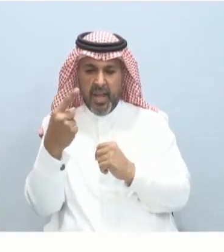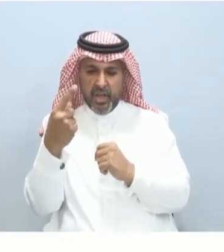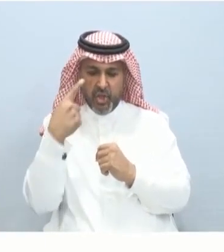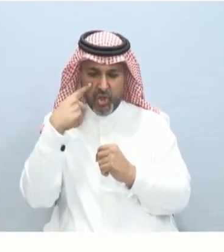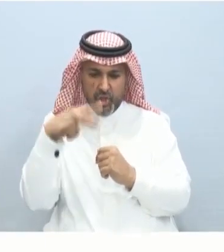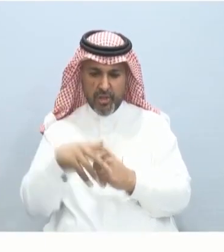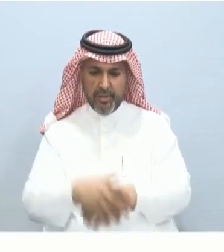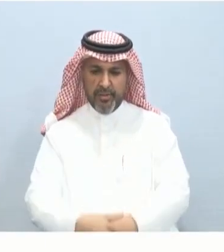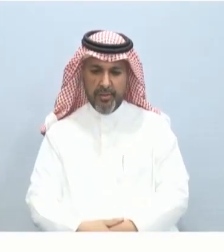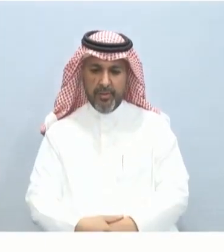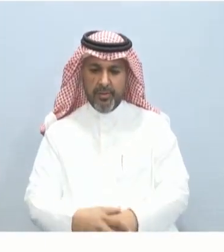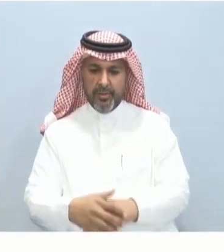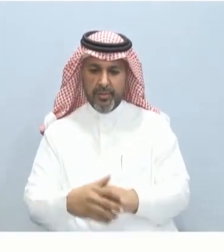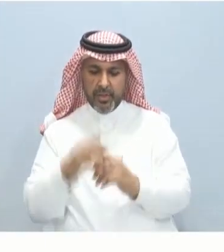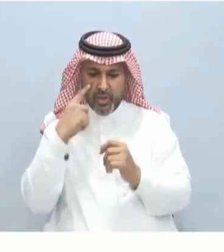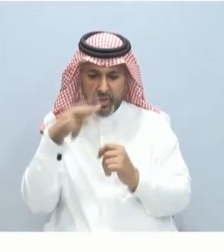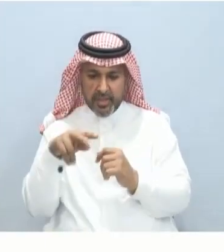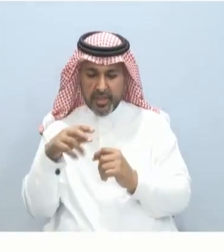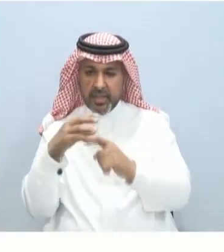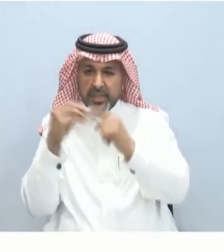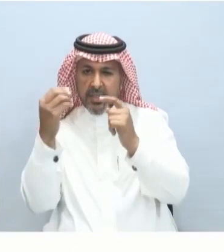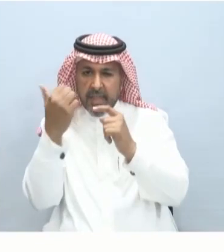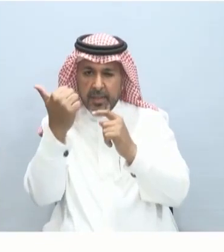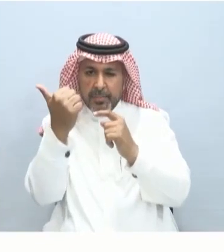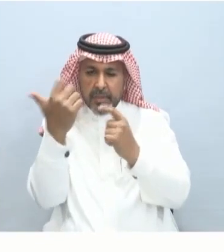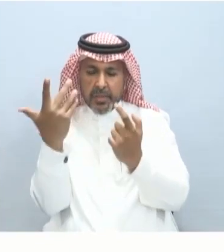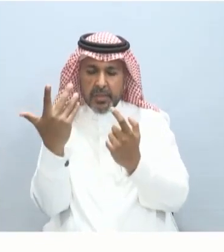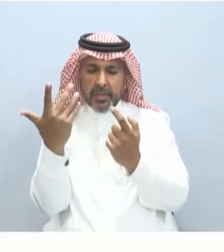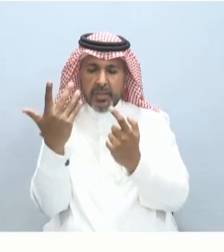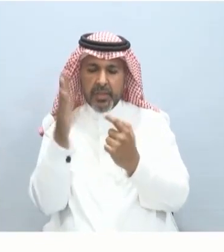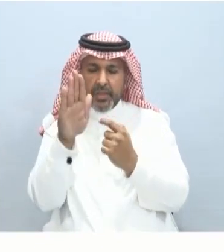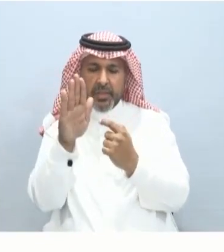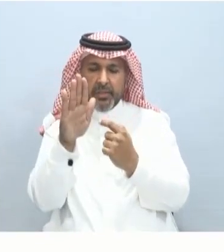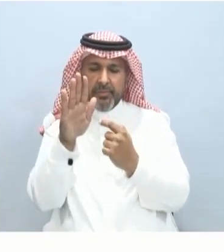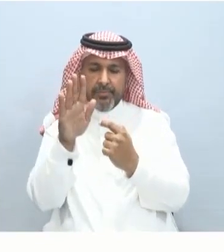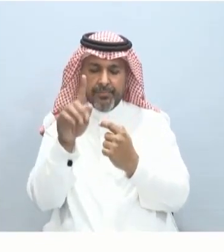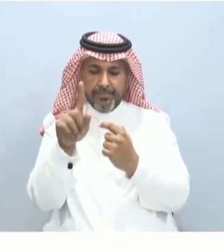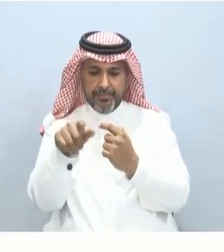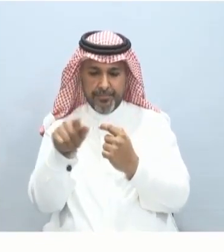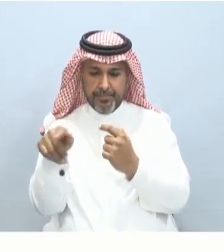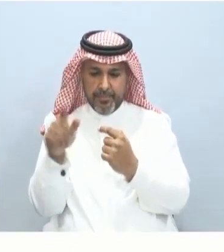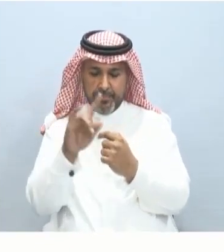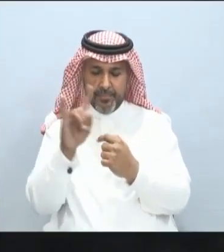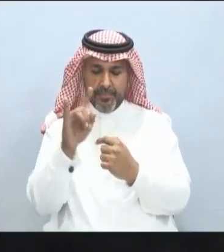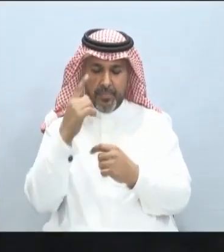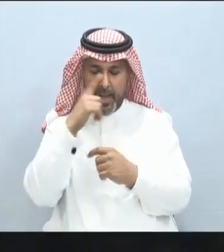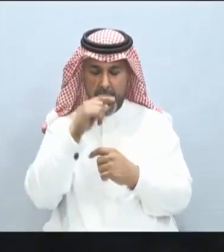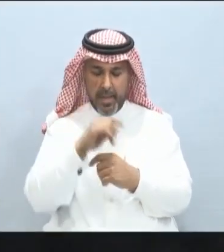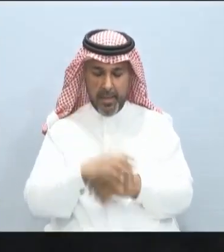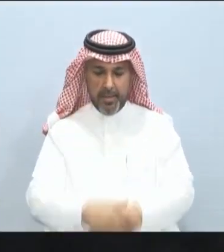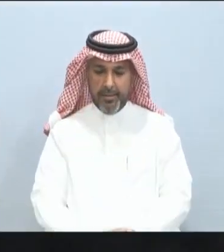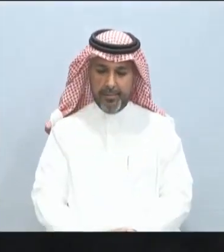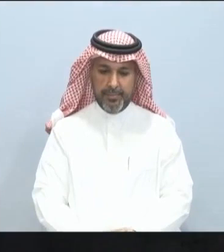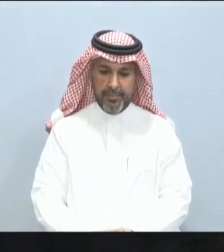يساوي 12 س نلاحظ ان الحد الاوسط 6 س المذكور لدينا هنا لكن لا